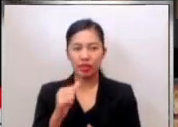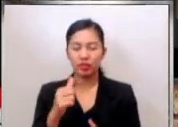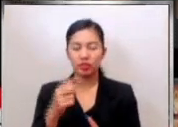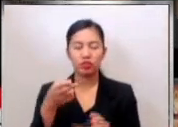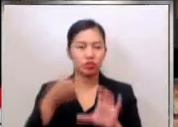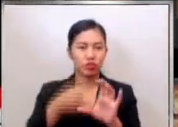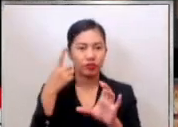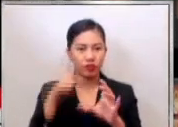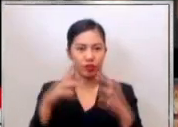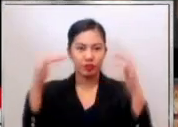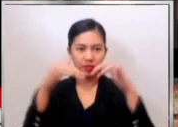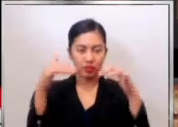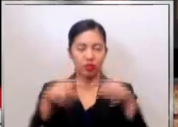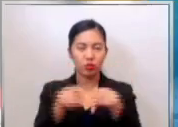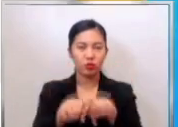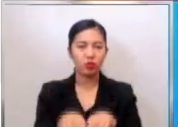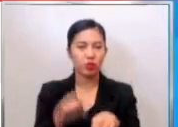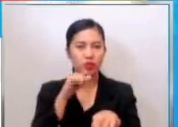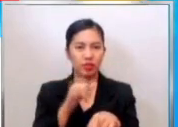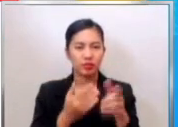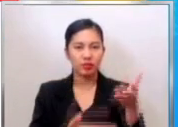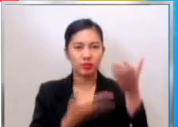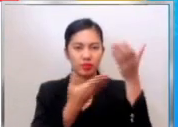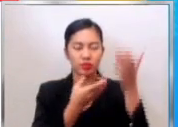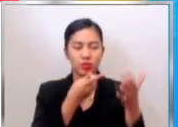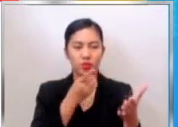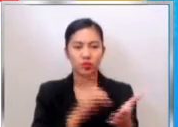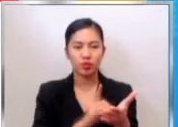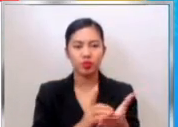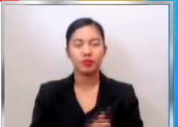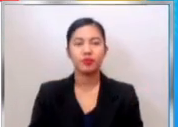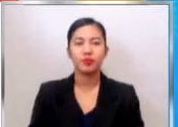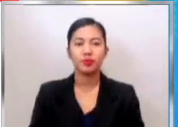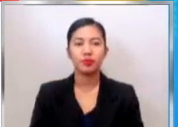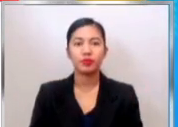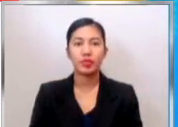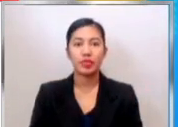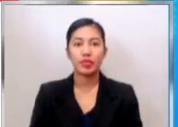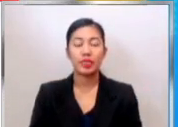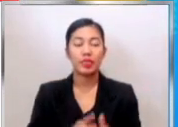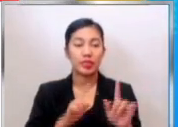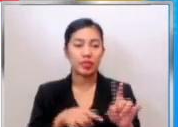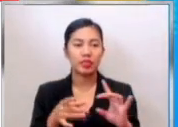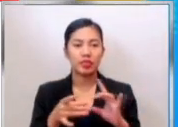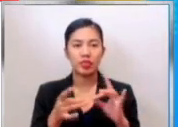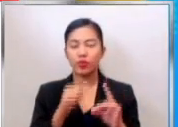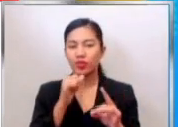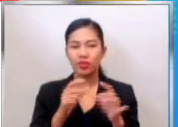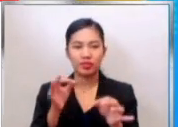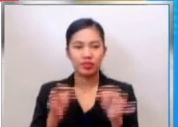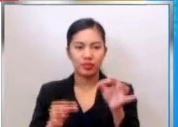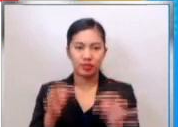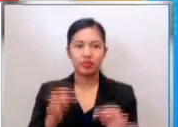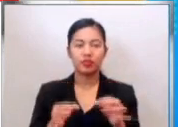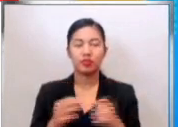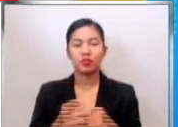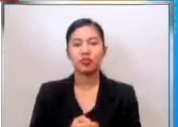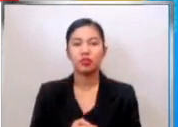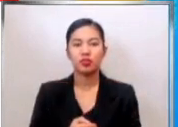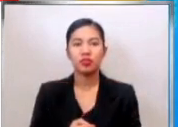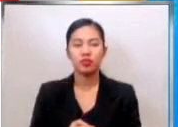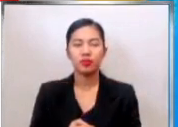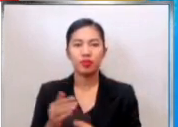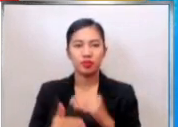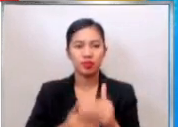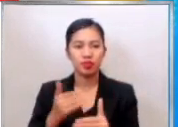Blue Ribbon Committee. Ayon kay Mohit Dargani, hindi naging makatwiran ang pagtrato sa kanila ng komite. Hindi raw sila pinakinggan